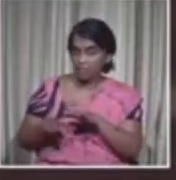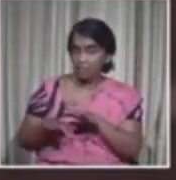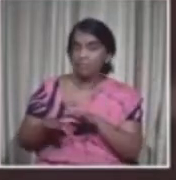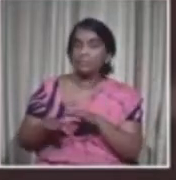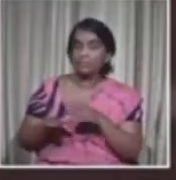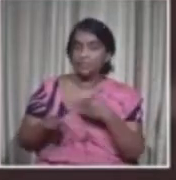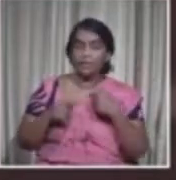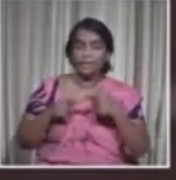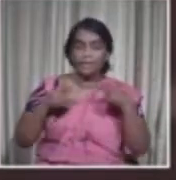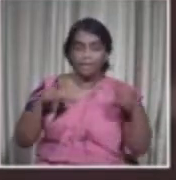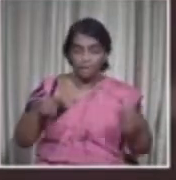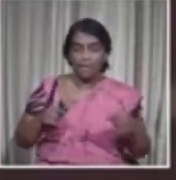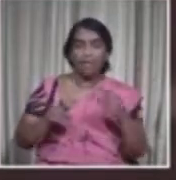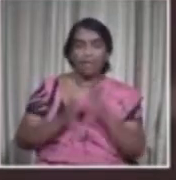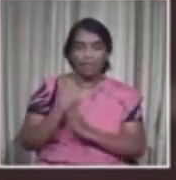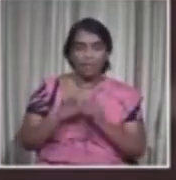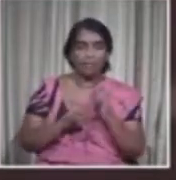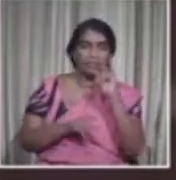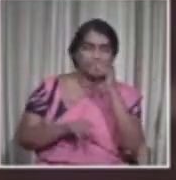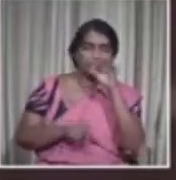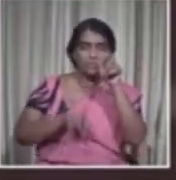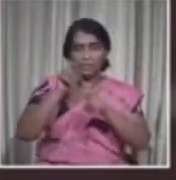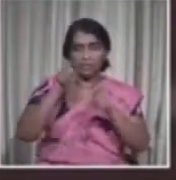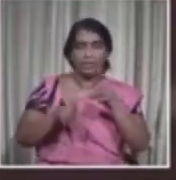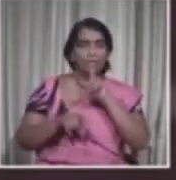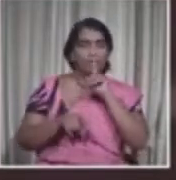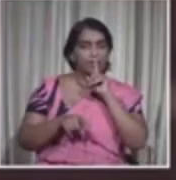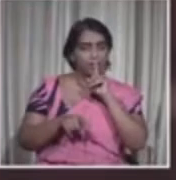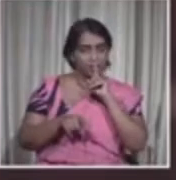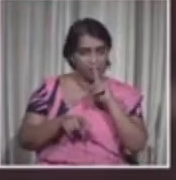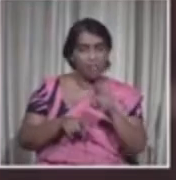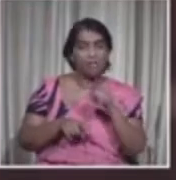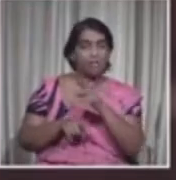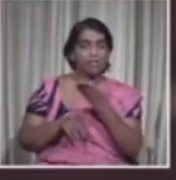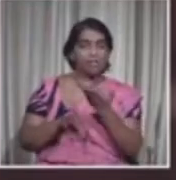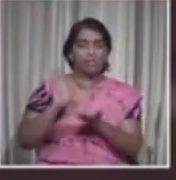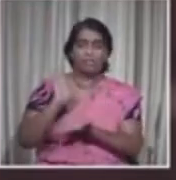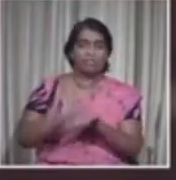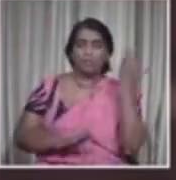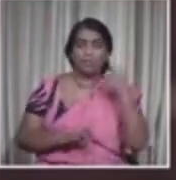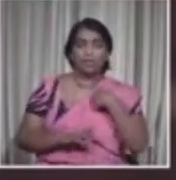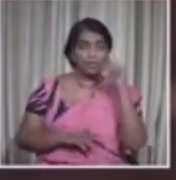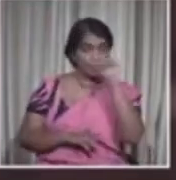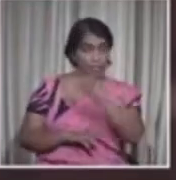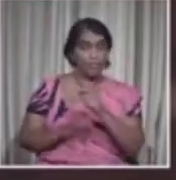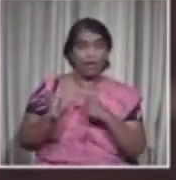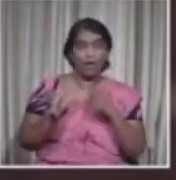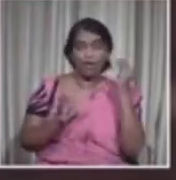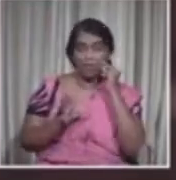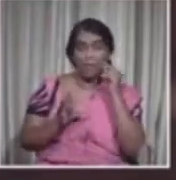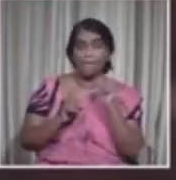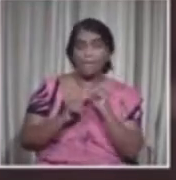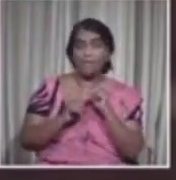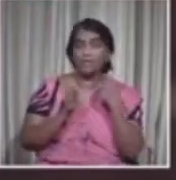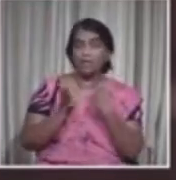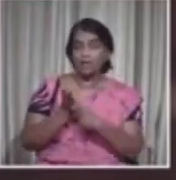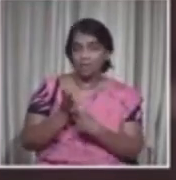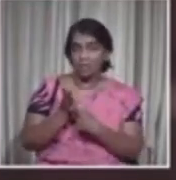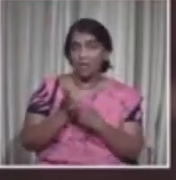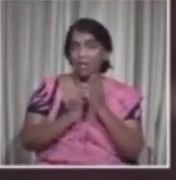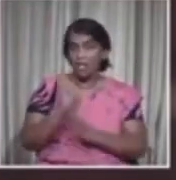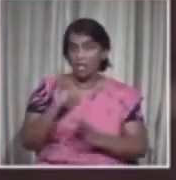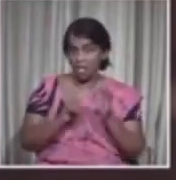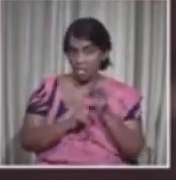අපේ විපක්ෂයේ මන්ත්‍රීවරුත් සමහර අය අපි කතා කරුවා. එතුමා ගියා, එතුමා කිව්වා ප්‍රසන්න රණතුංග අපේ